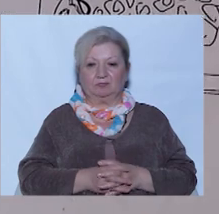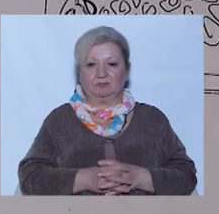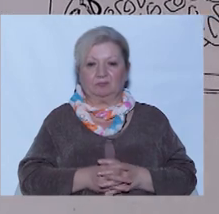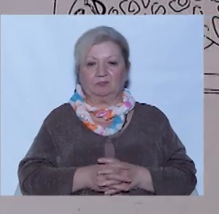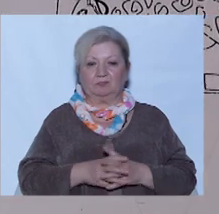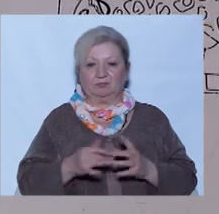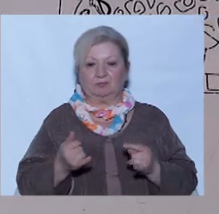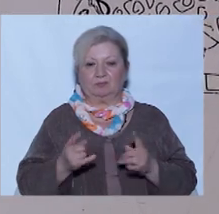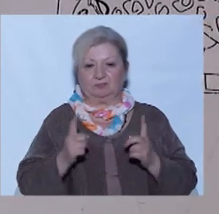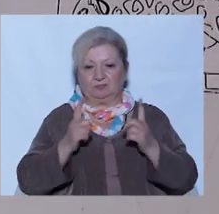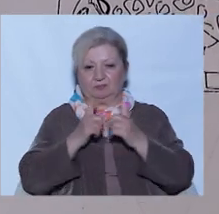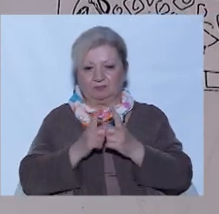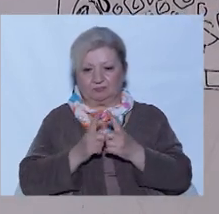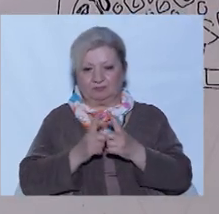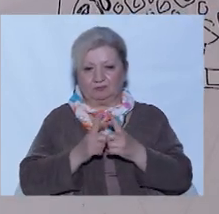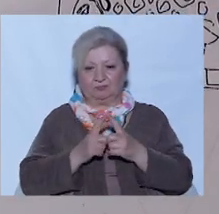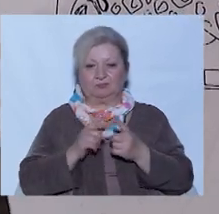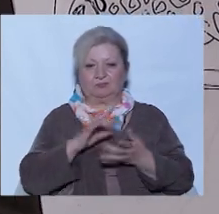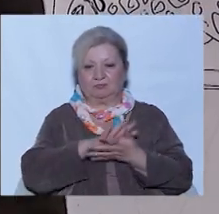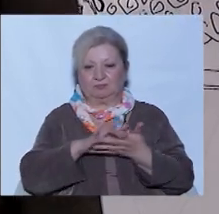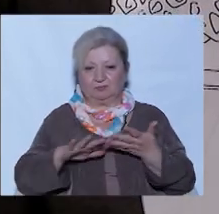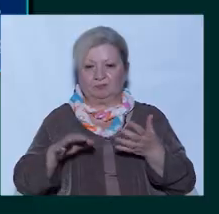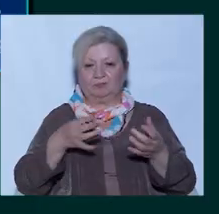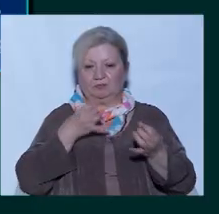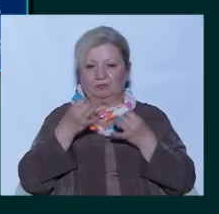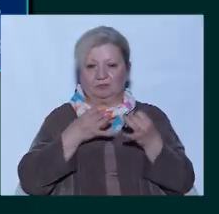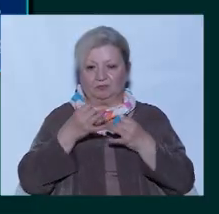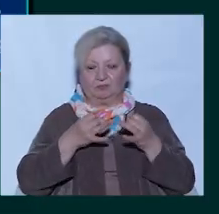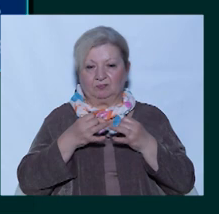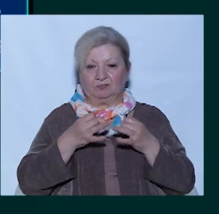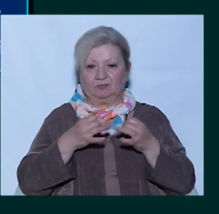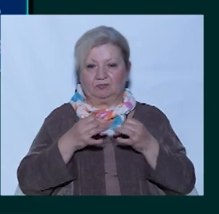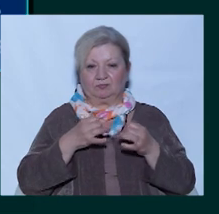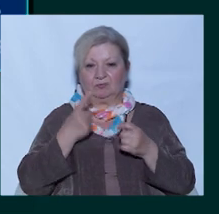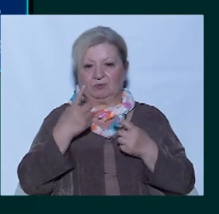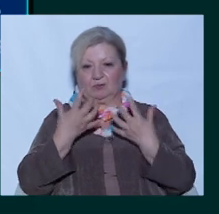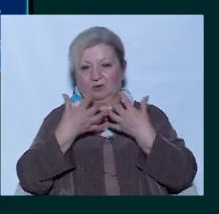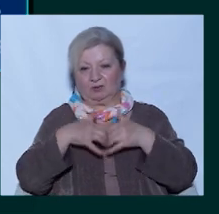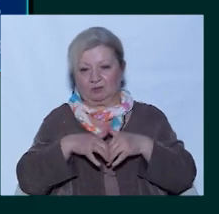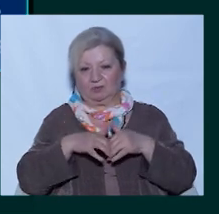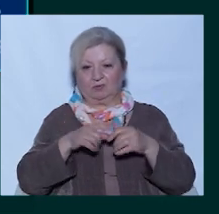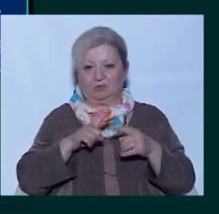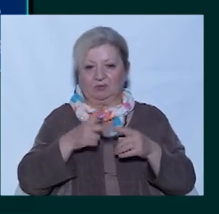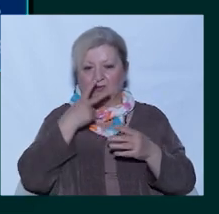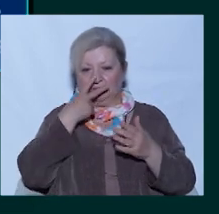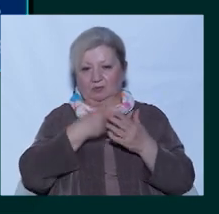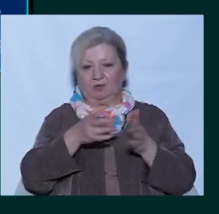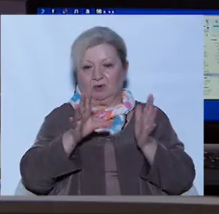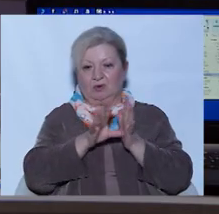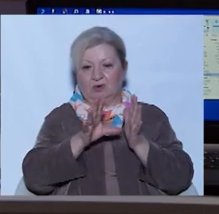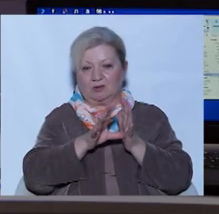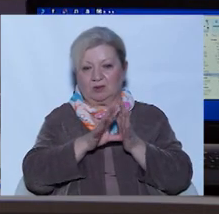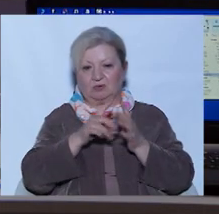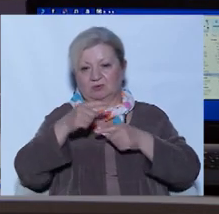კლავ დავრდით ეთერში, გავაგზელოთ საუბარი. ერთი მექანიკური ანალოგი განვიხილოთ ენერგიის გარდაქმნა